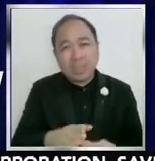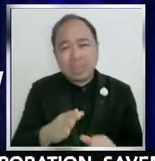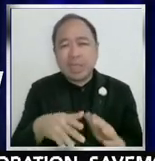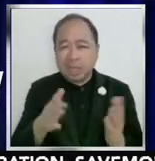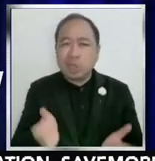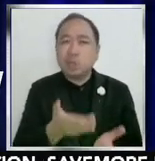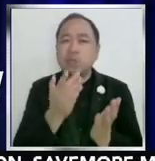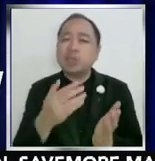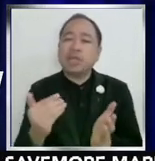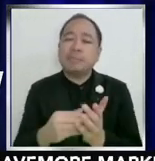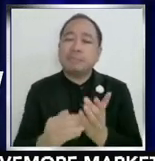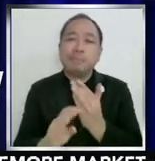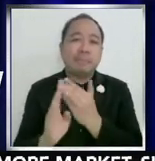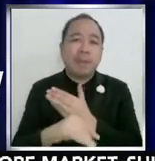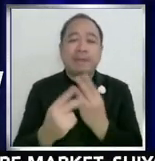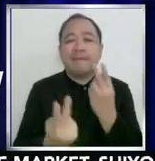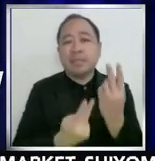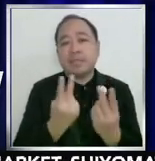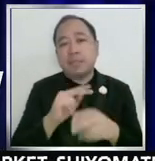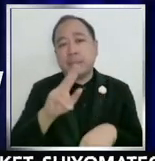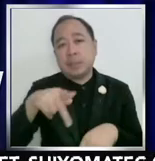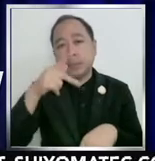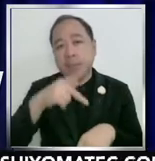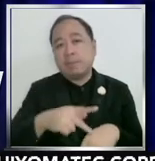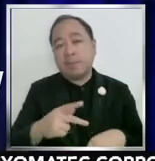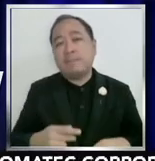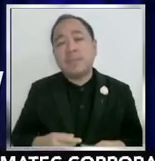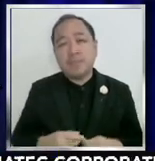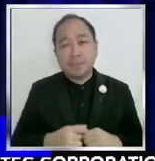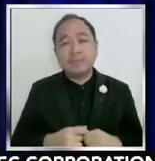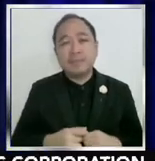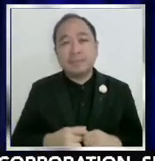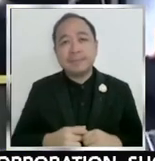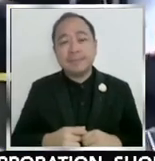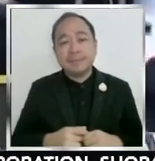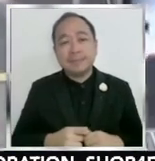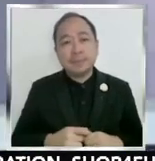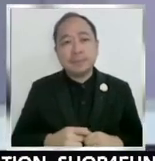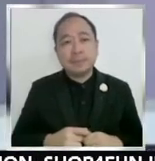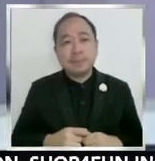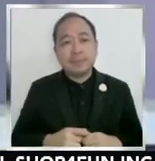bansa. Para sa GMA Integrated News, Mariz Umali Nakatutok, 24 oras.